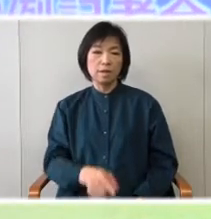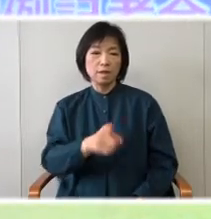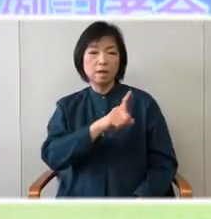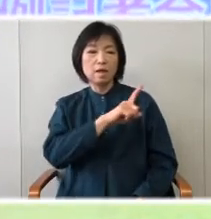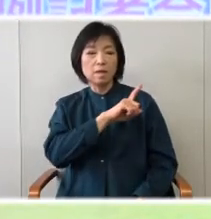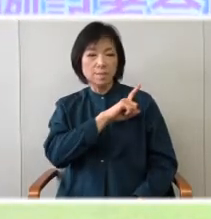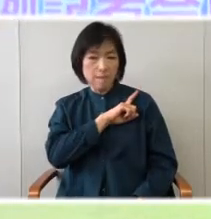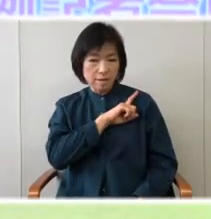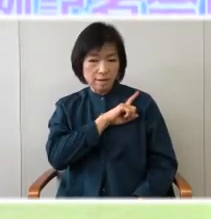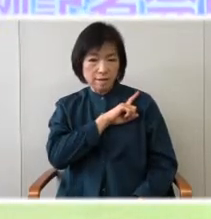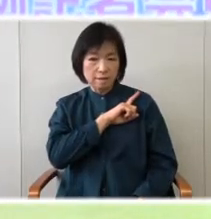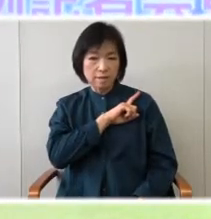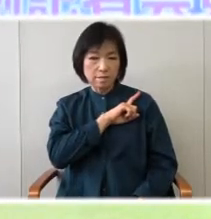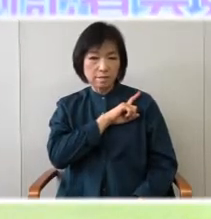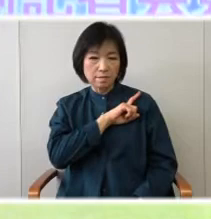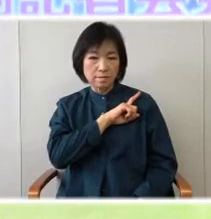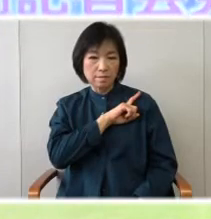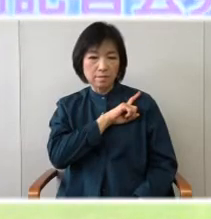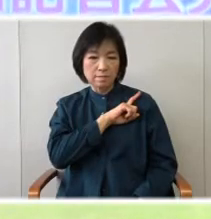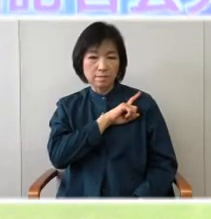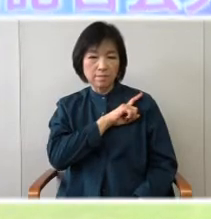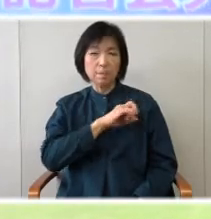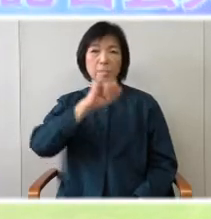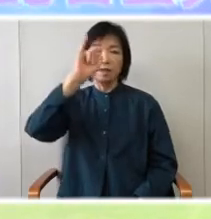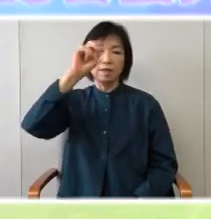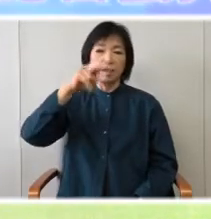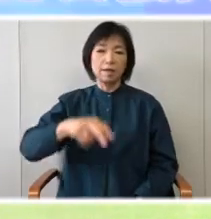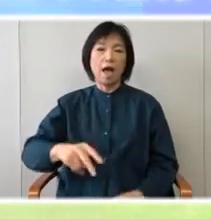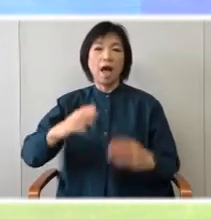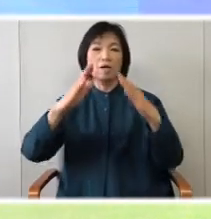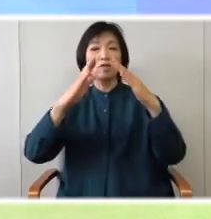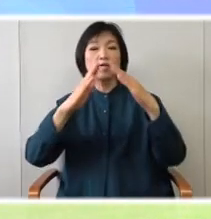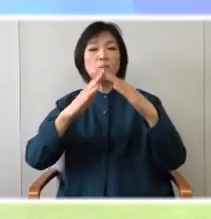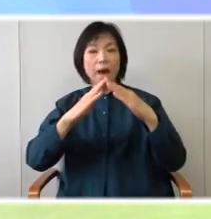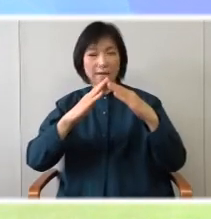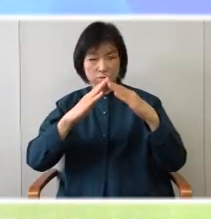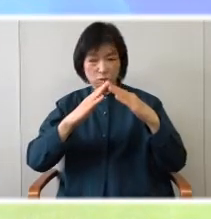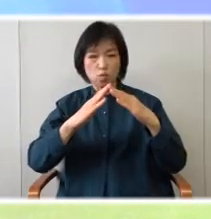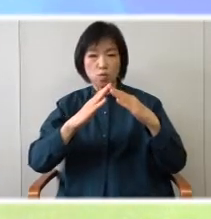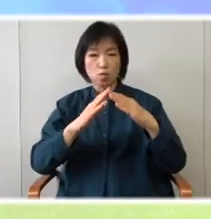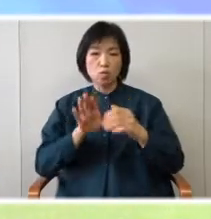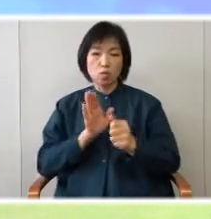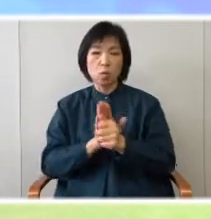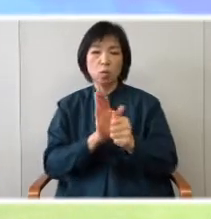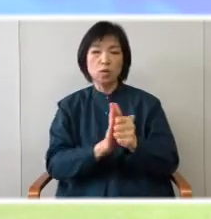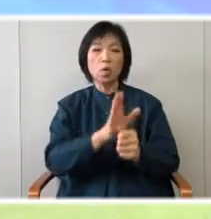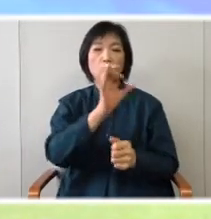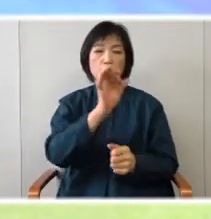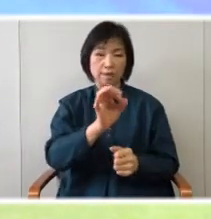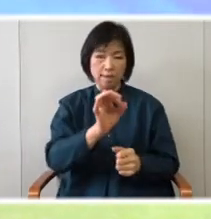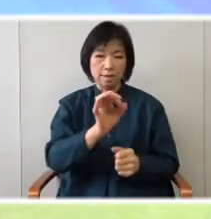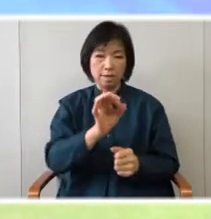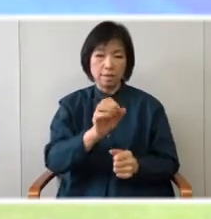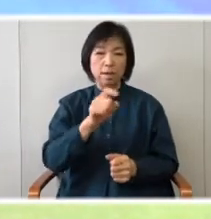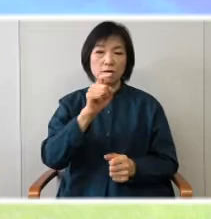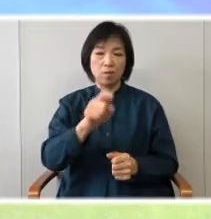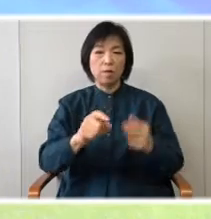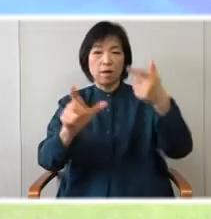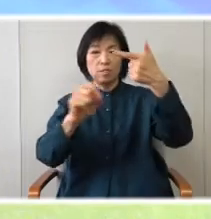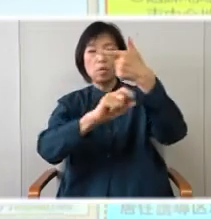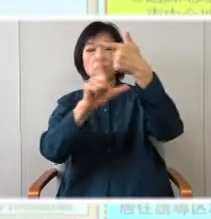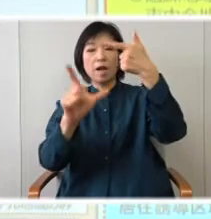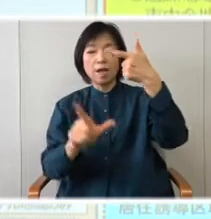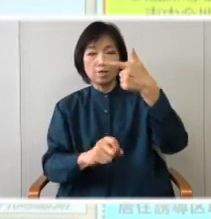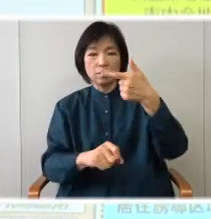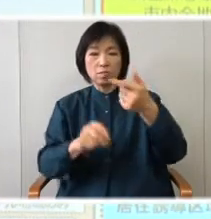まず最初にスマイル稲スマイル補助金についてでありますが、この9月の定例会